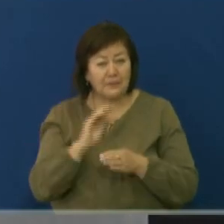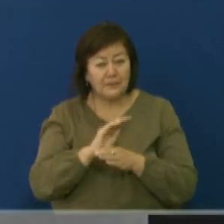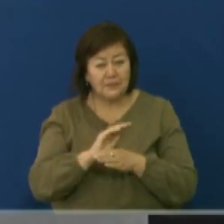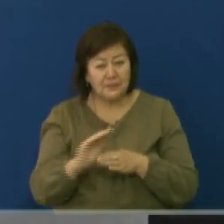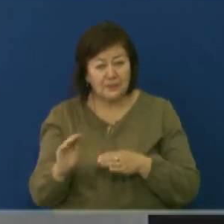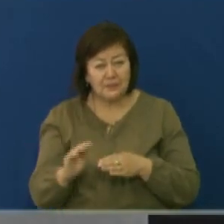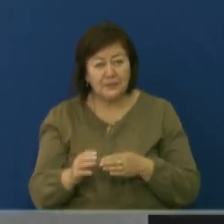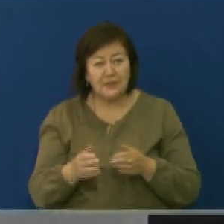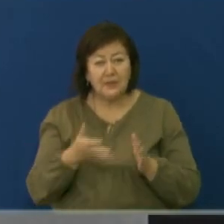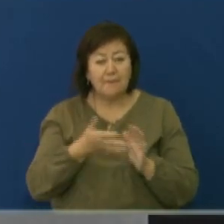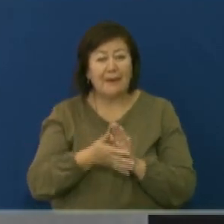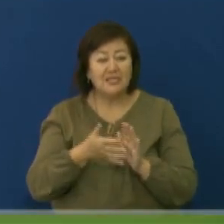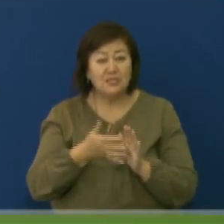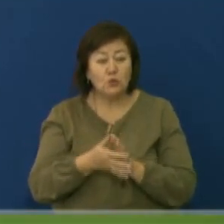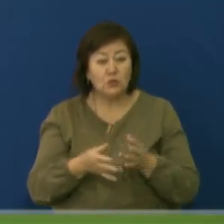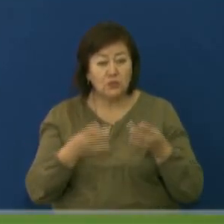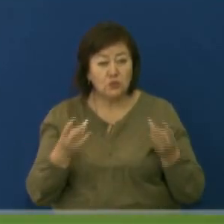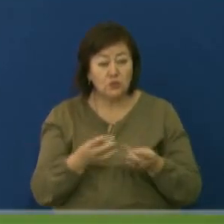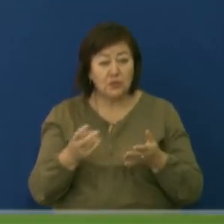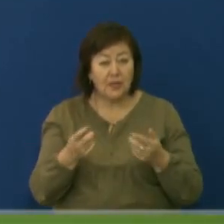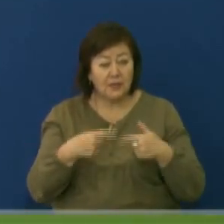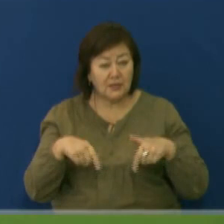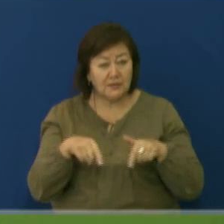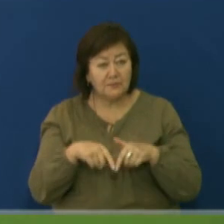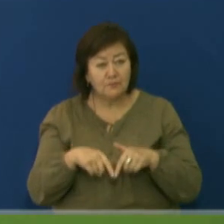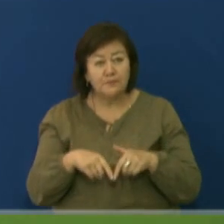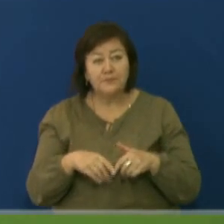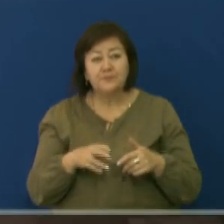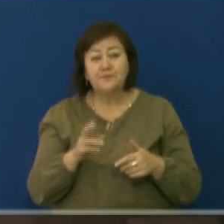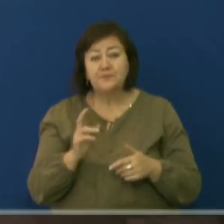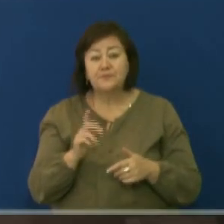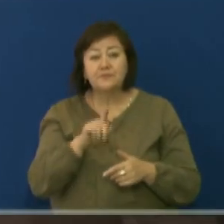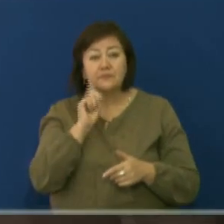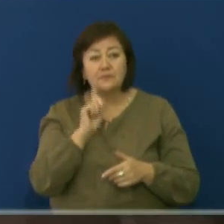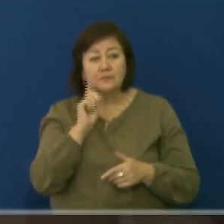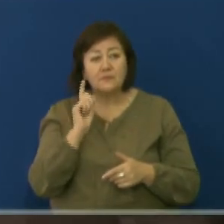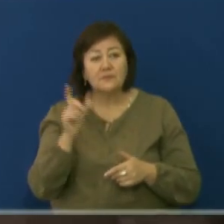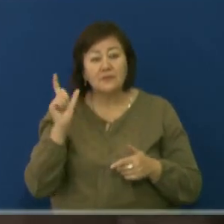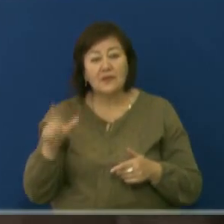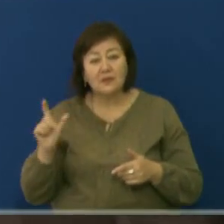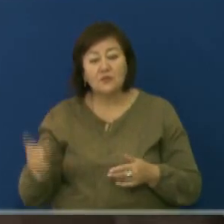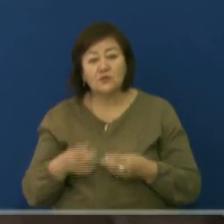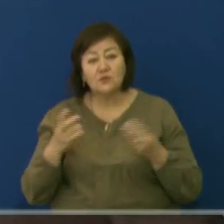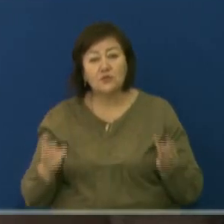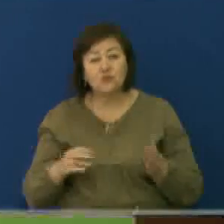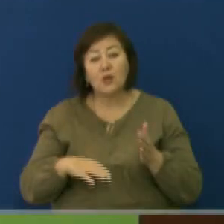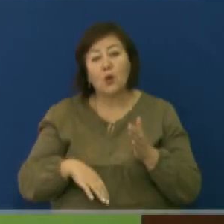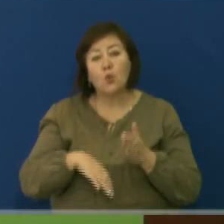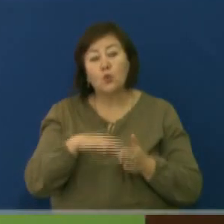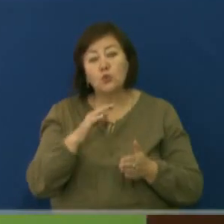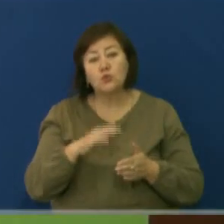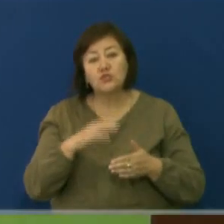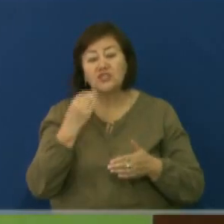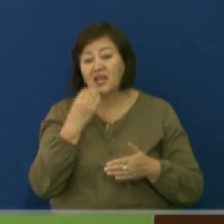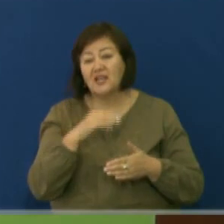мониторинг жүргізу қолға алынып отыр. Мониторингтік тексерулер жатақханада тұратын жастардың жағдайын жақсартуға бағытталған. Сондай-ақ бұл